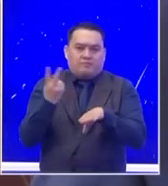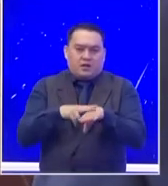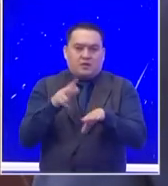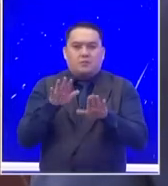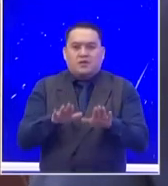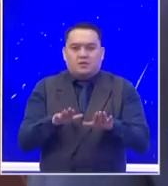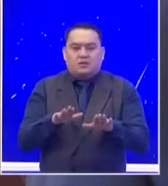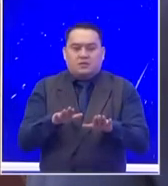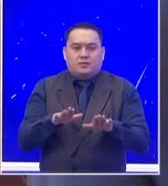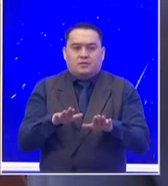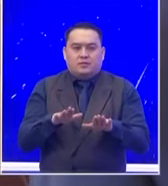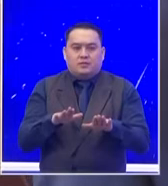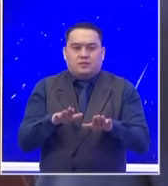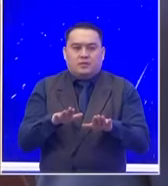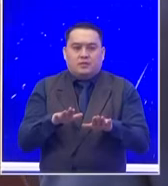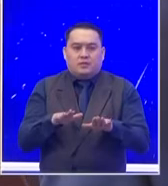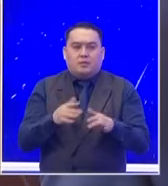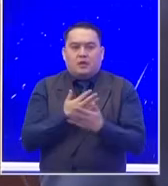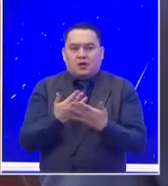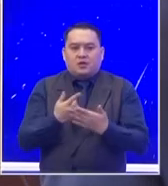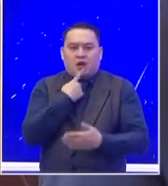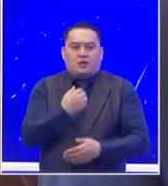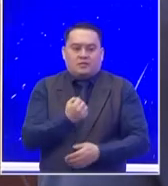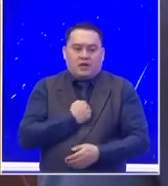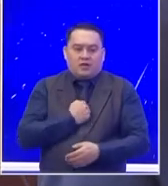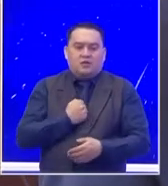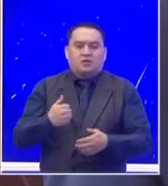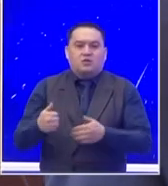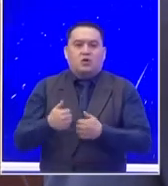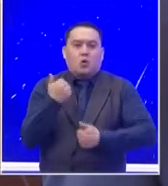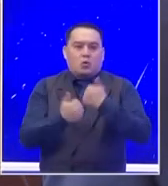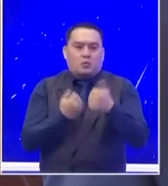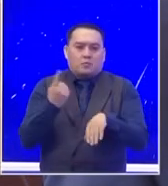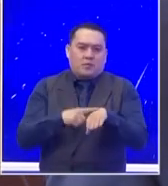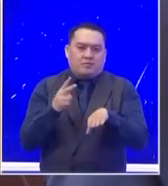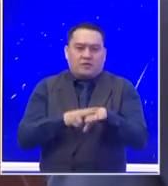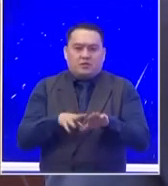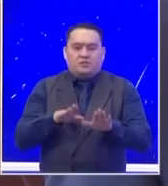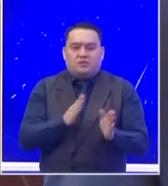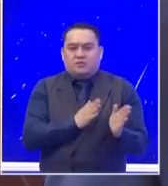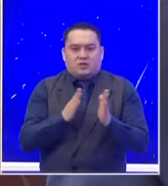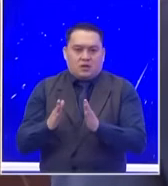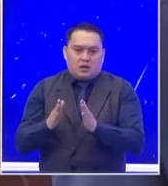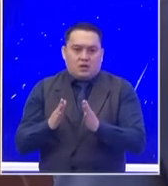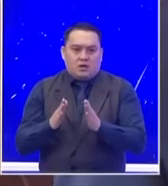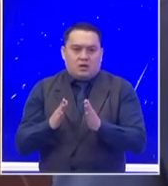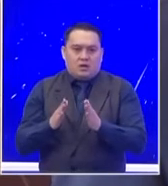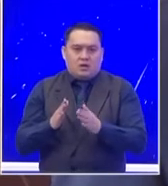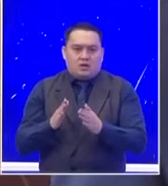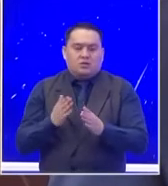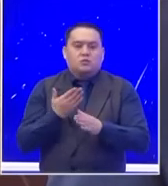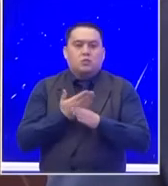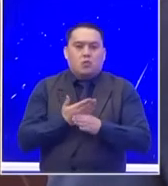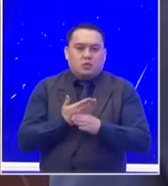Или Жас-Сарбас, который тоже проводится среди школ города, тоже занимаем первые-вторые места систематически. Это